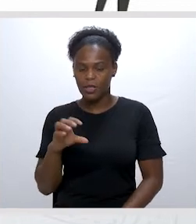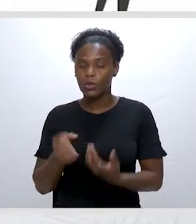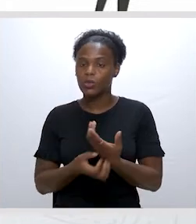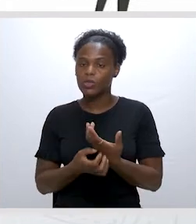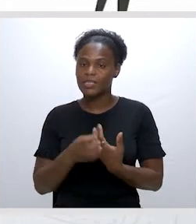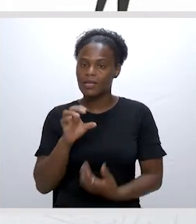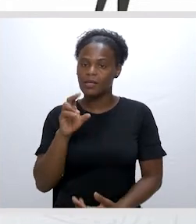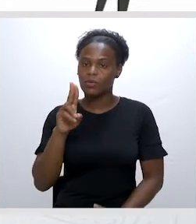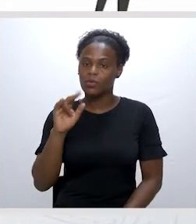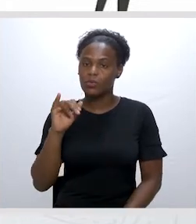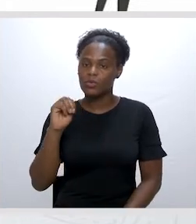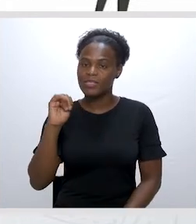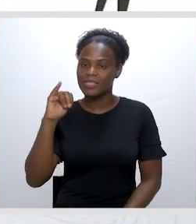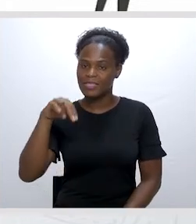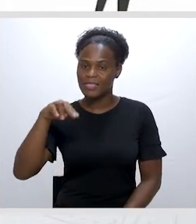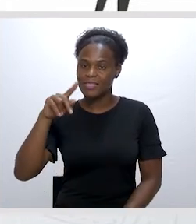cuisinière,